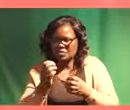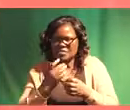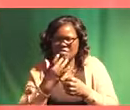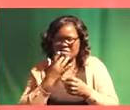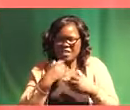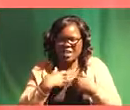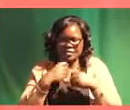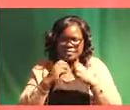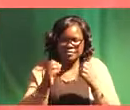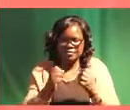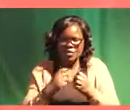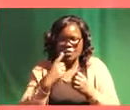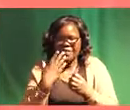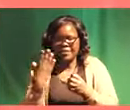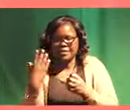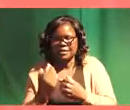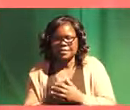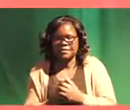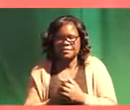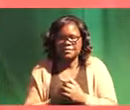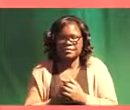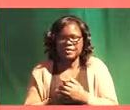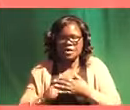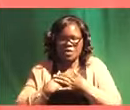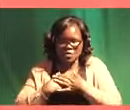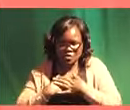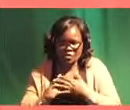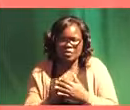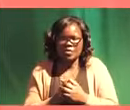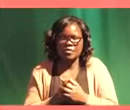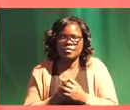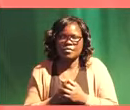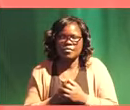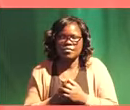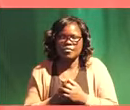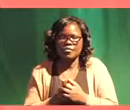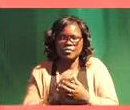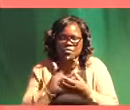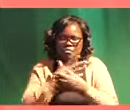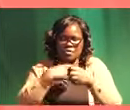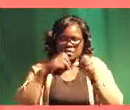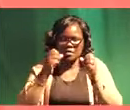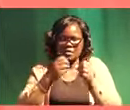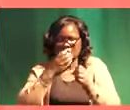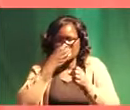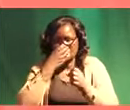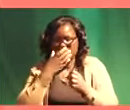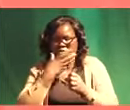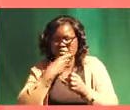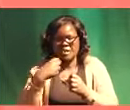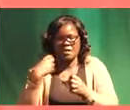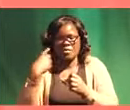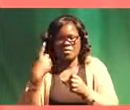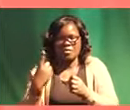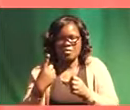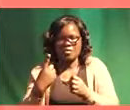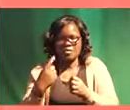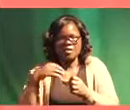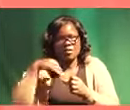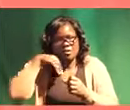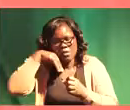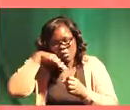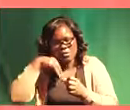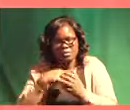mwana wanda toye ntokei na Mheshimiwa Ruto into murome na ambaye mwe Raila